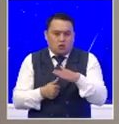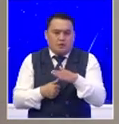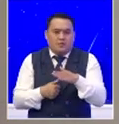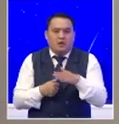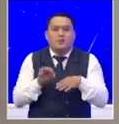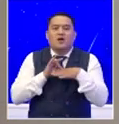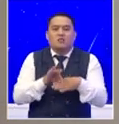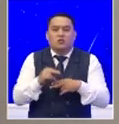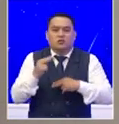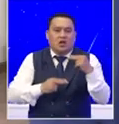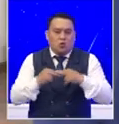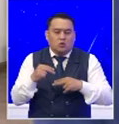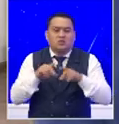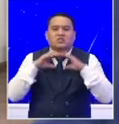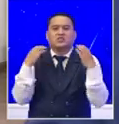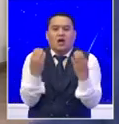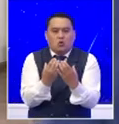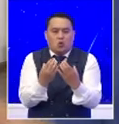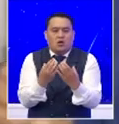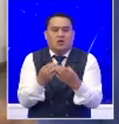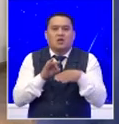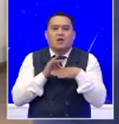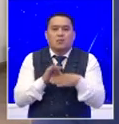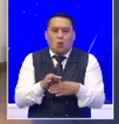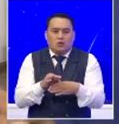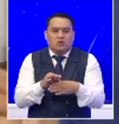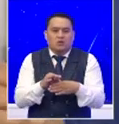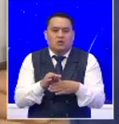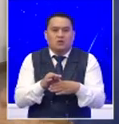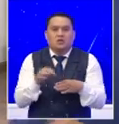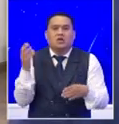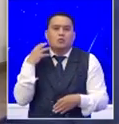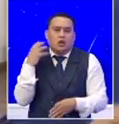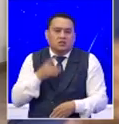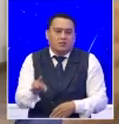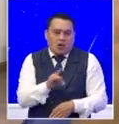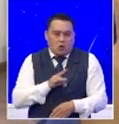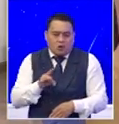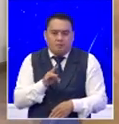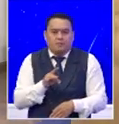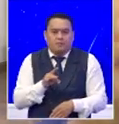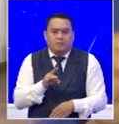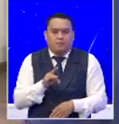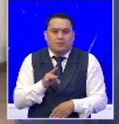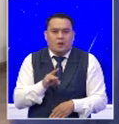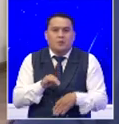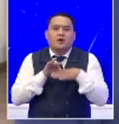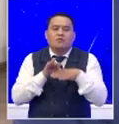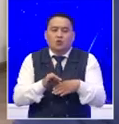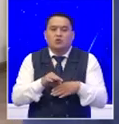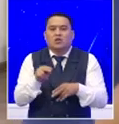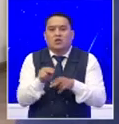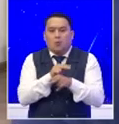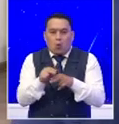ведется строительство стадиона, текущего ремонта стадиона в Кирвулакском районе. Также ведется капитальный